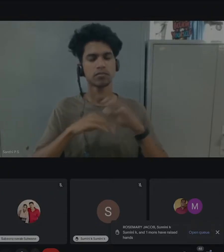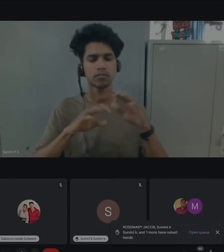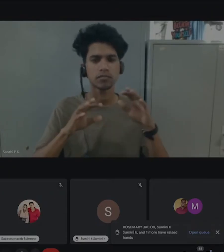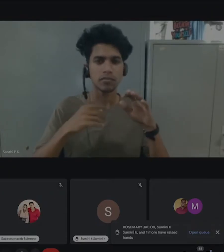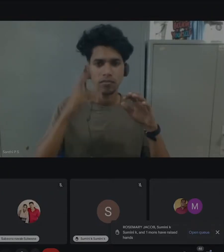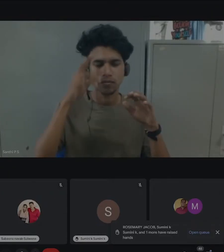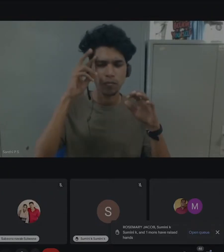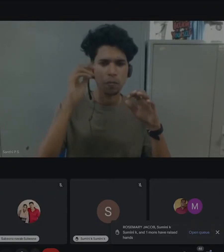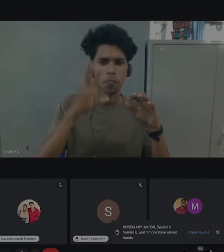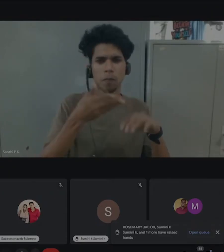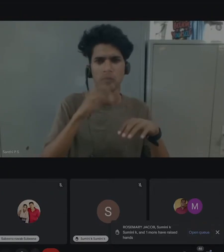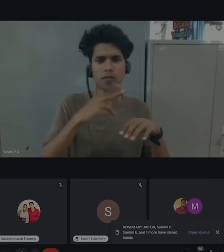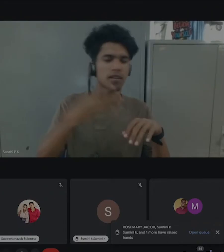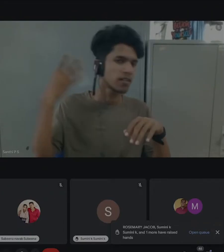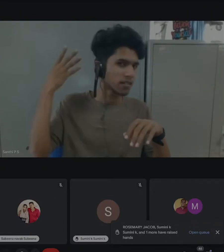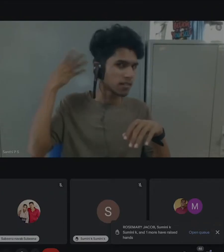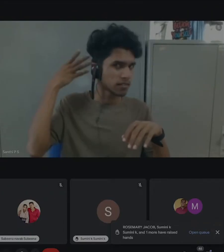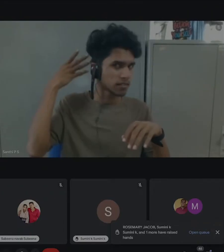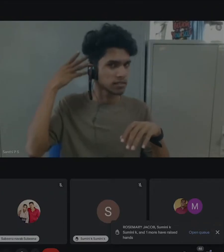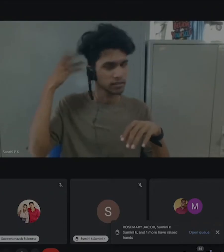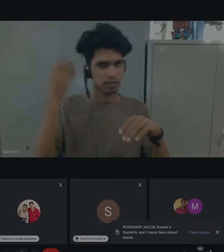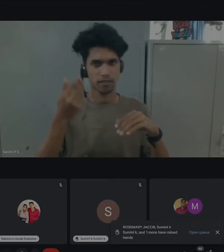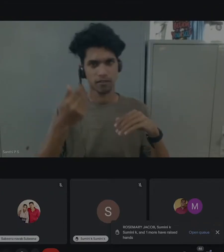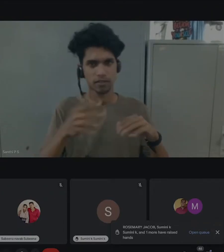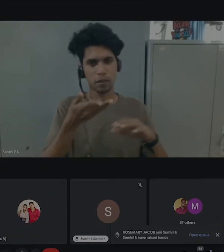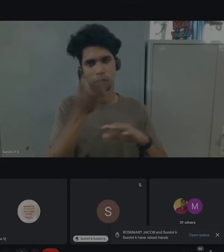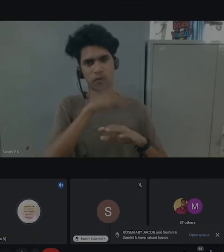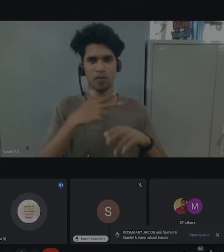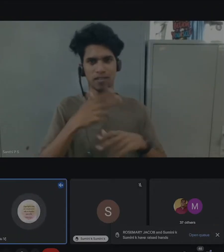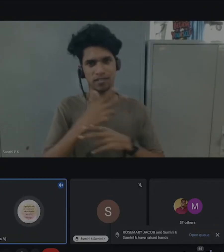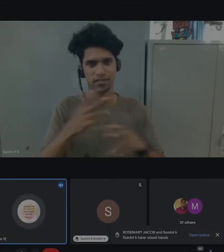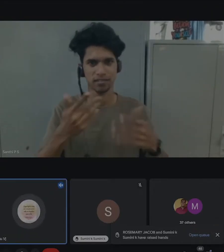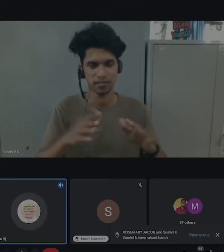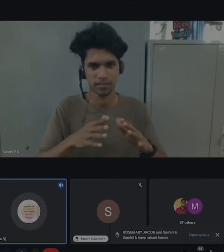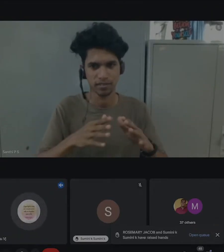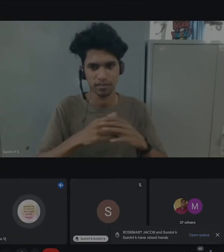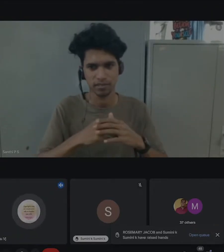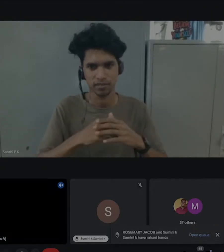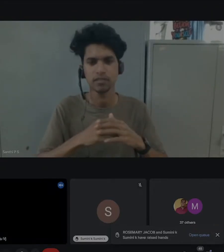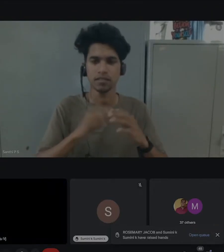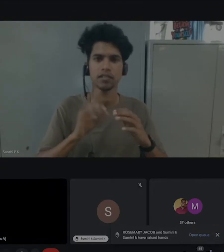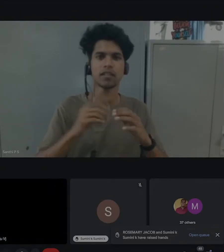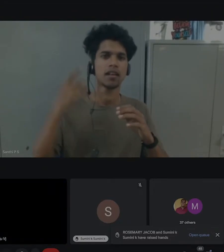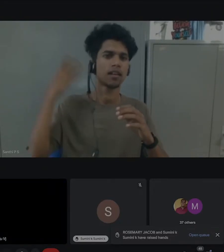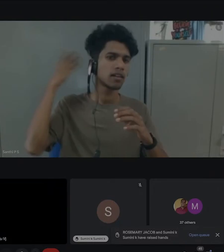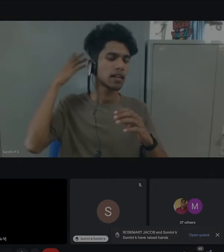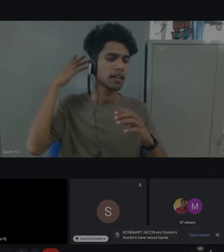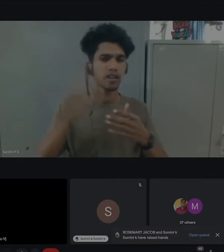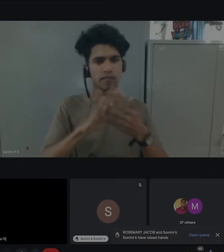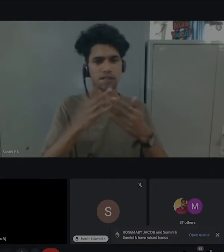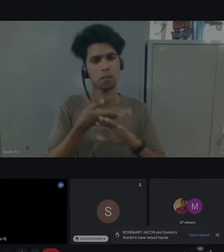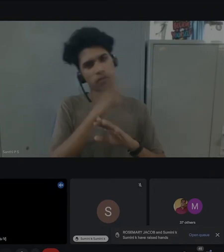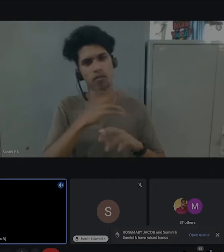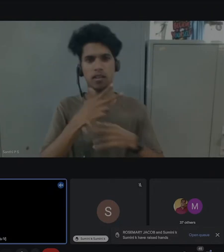അതാ ഞാൻ പറഞ്ഞിരുന്നു കോക്ലിയർ ഇംപ്ലാന്റ് കഴിഞ്ഞതാണ് എന്ന് ഞാൻ ആദ്യമേ പറഞ്ഞായിരുന്നു. തെറാപ്പി എടുക്കുന്നതെന്ന് ഞാൻ ആദ്യമേ